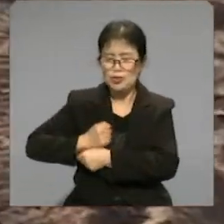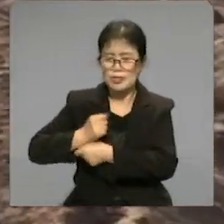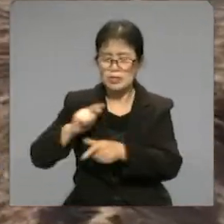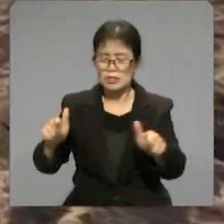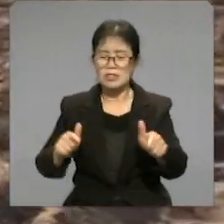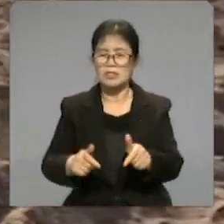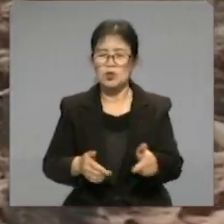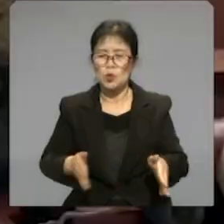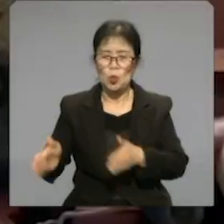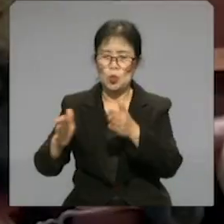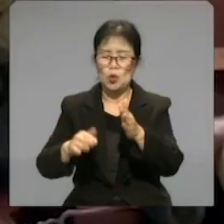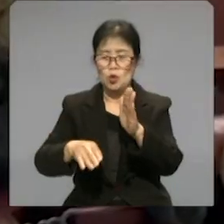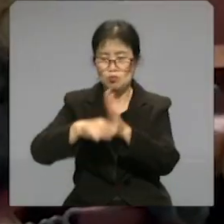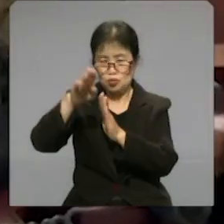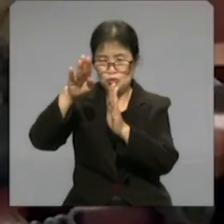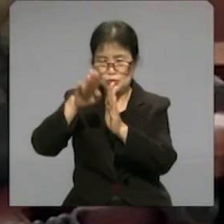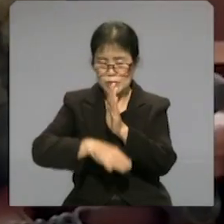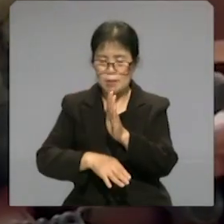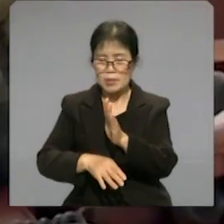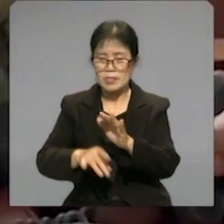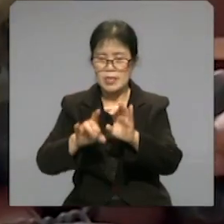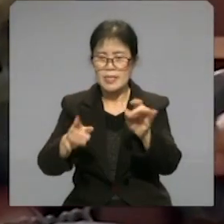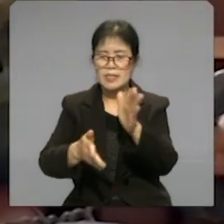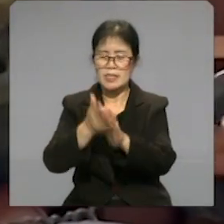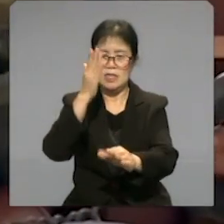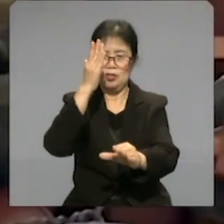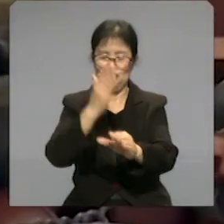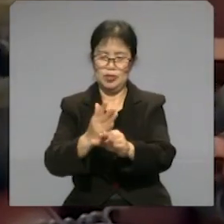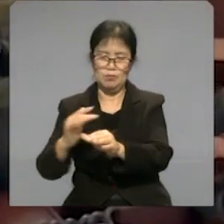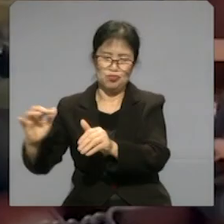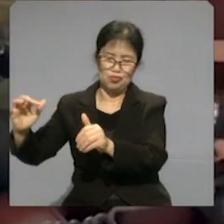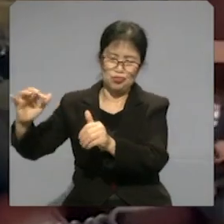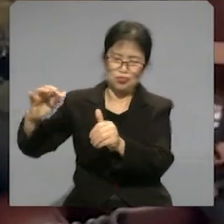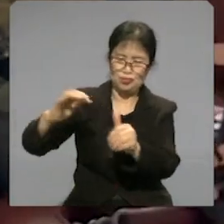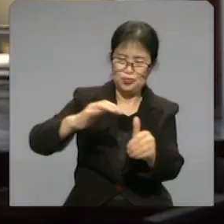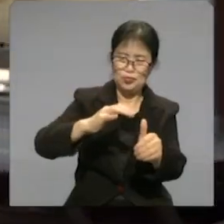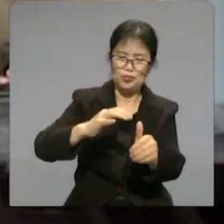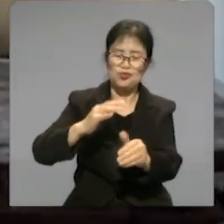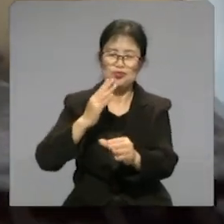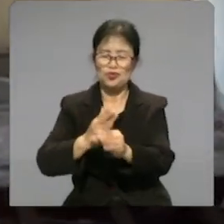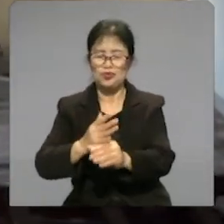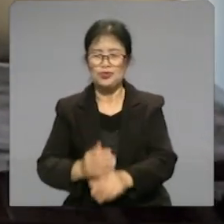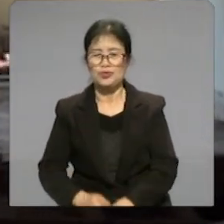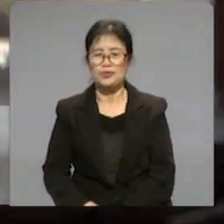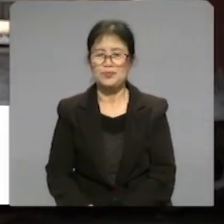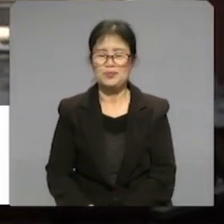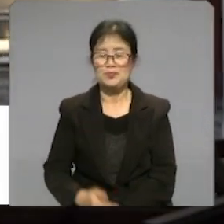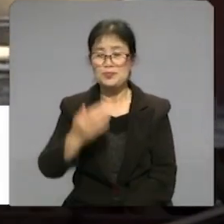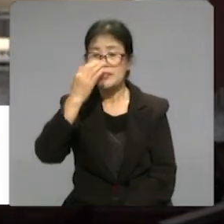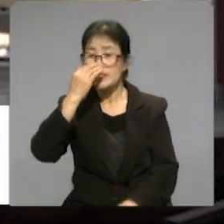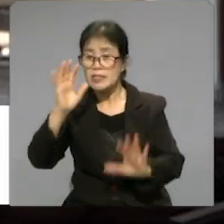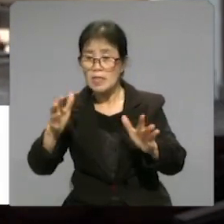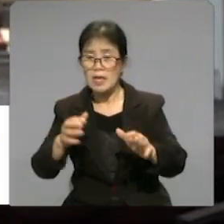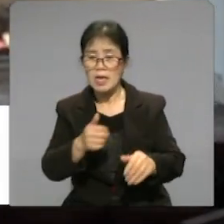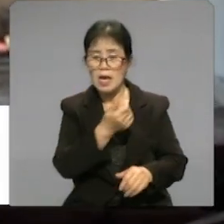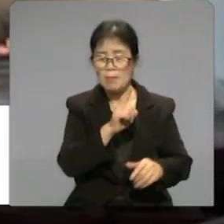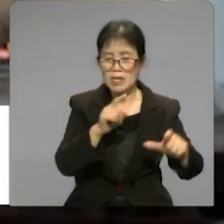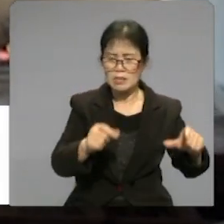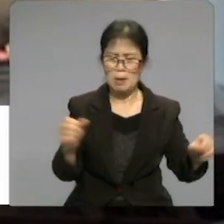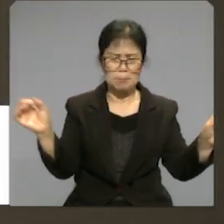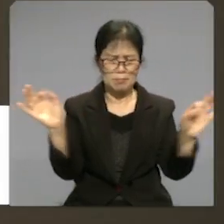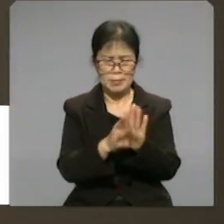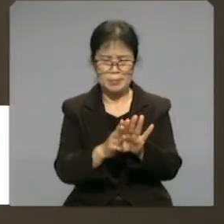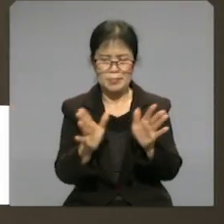알딘 도로 북쪽과 남쪽에서 각각 시내 중심부로 진격하는 상황입니다. 이스라엘은 하마스가